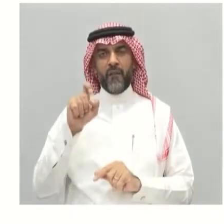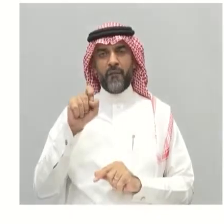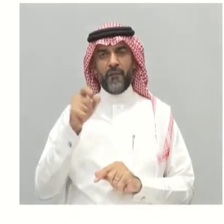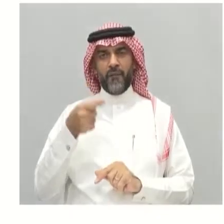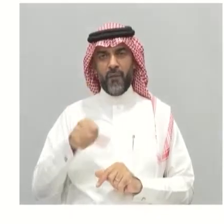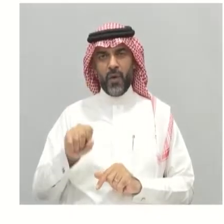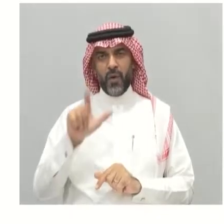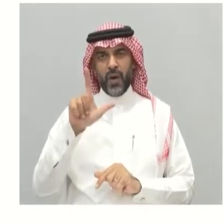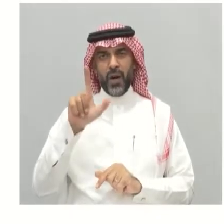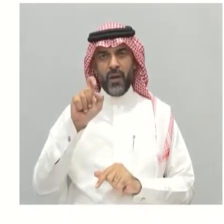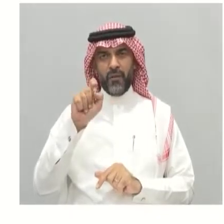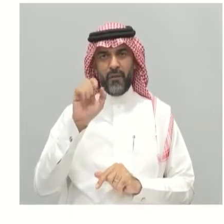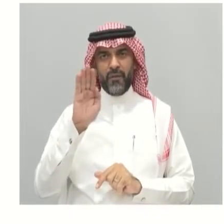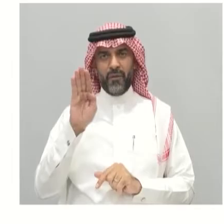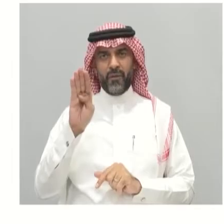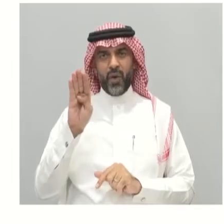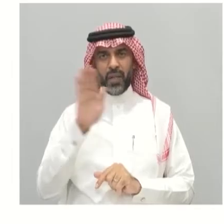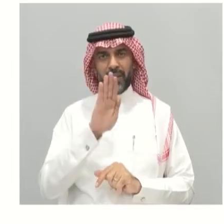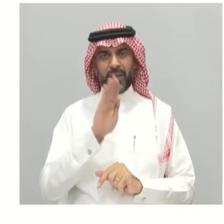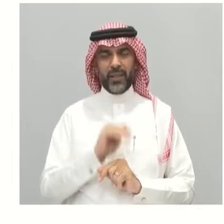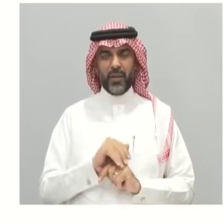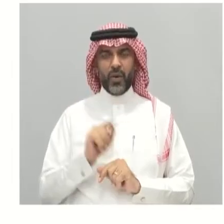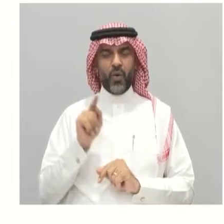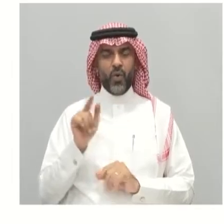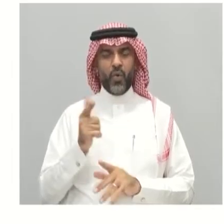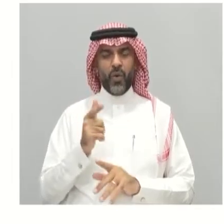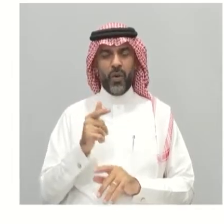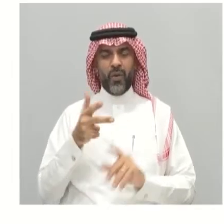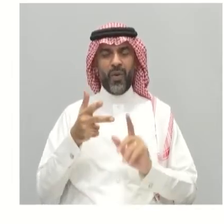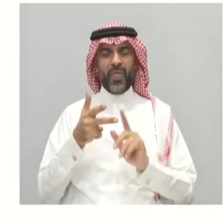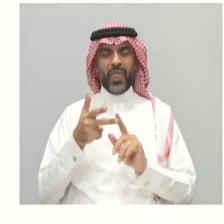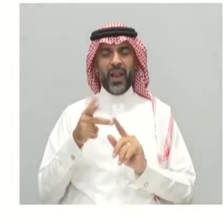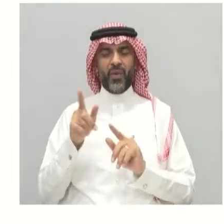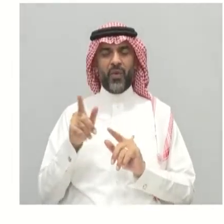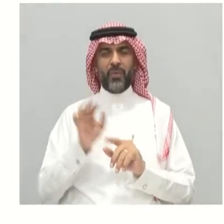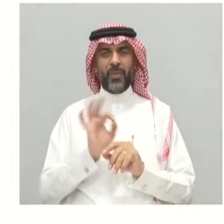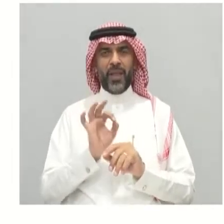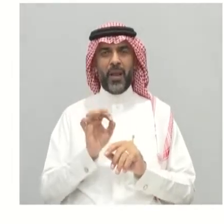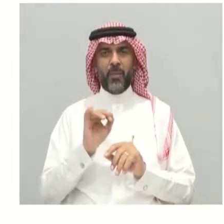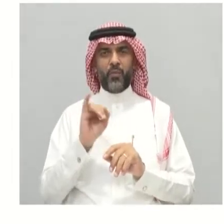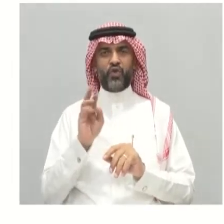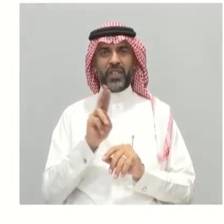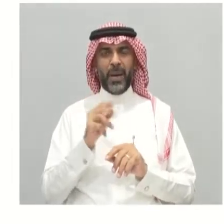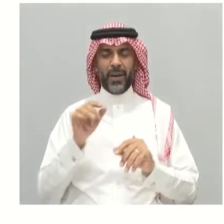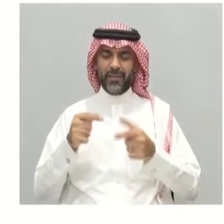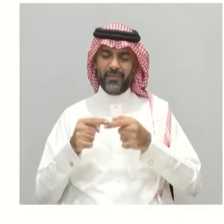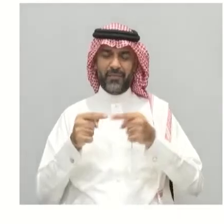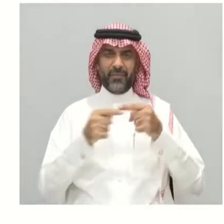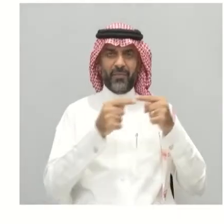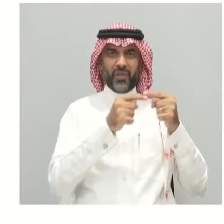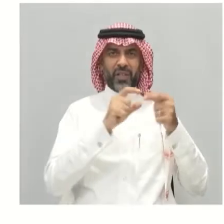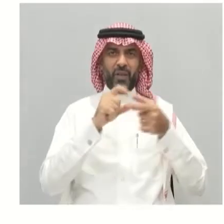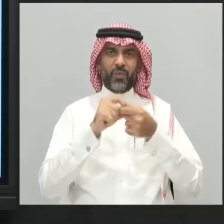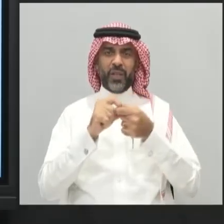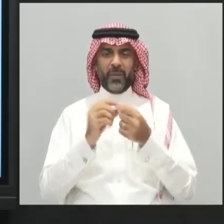الخضراء ما يسمى بالفلفكس وهو يمثل النمط الثالث وهو على هيئه ماذا مستعمرات اذا